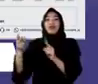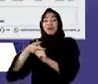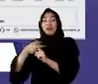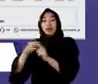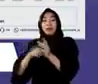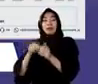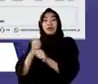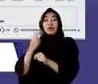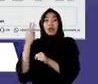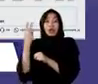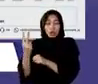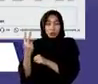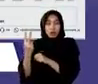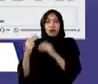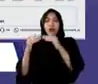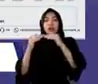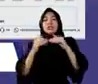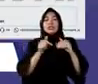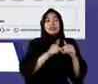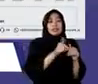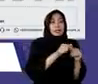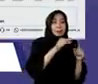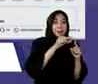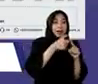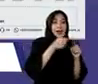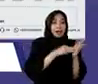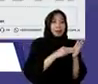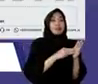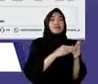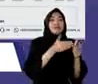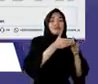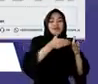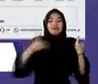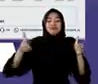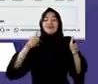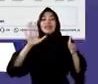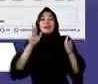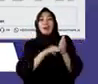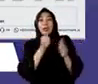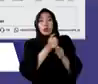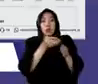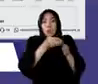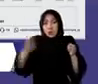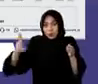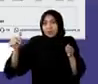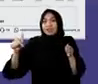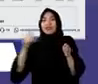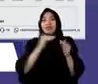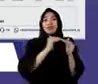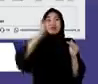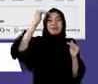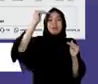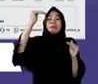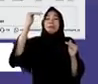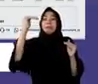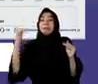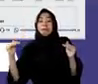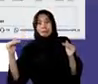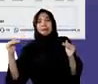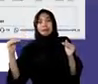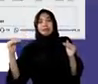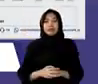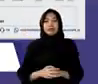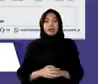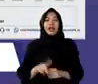Februari atau jeda 5 minggu sejak pelaksanaan PPKM. Ini membutuhkan waktu lebih lama daripada pembelajaran yang pernah